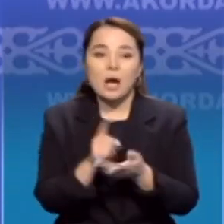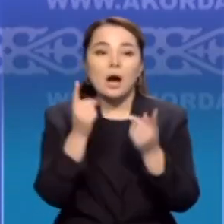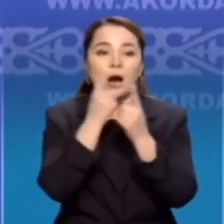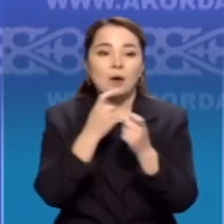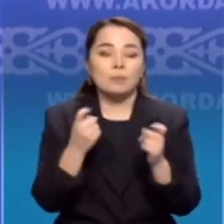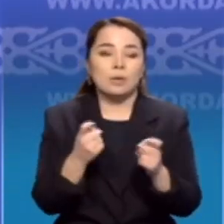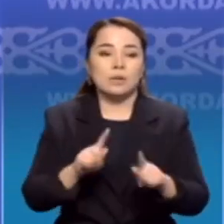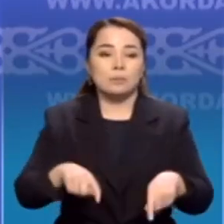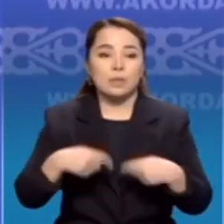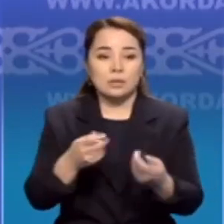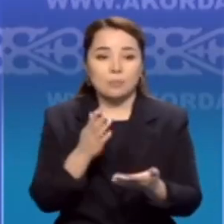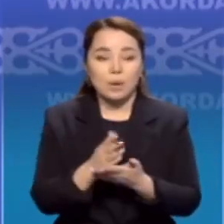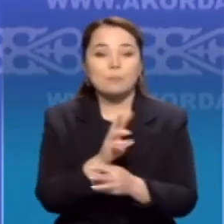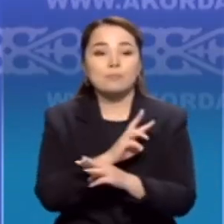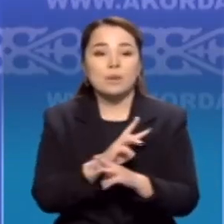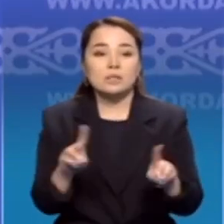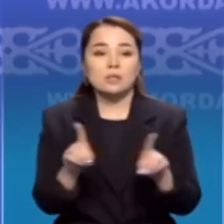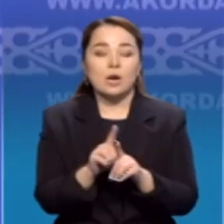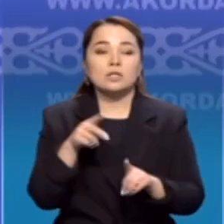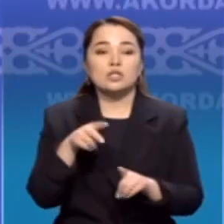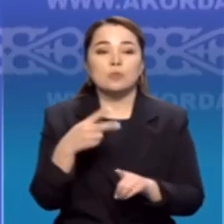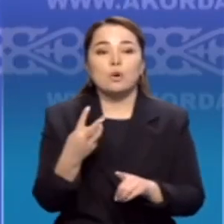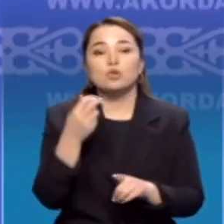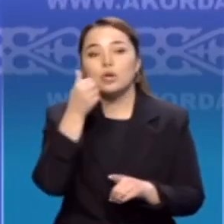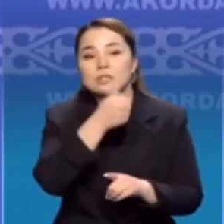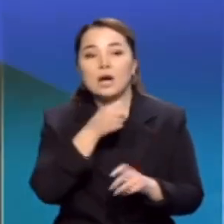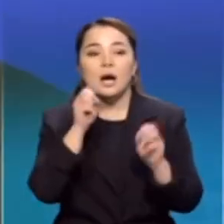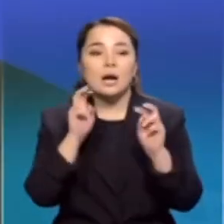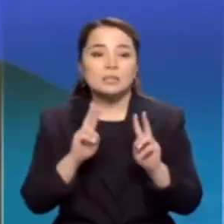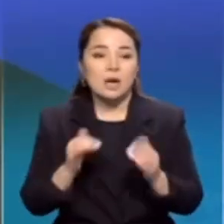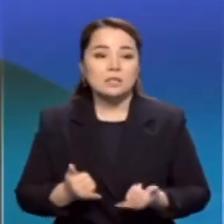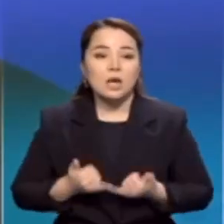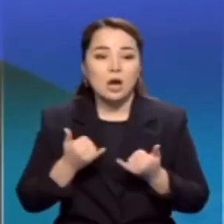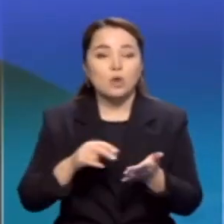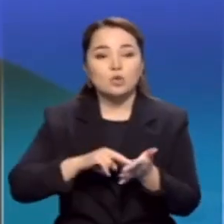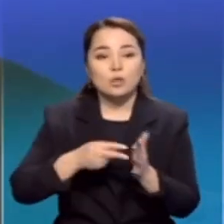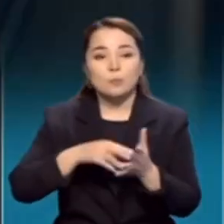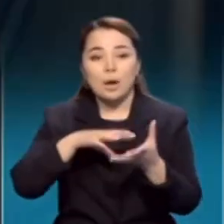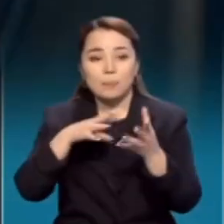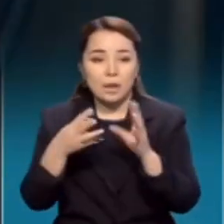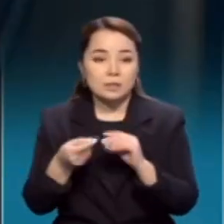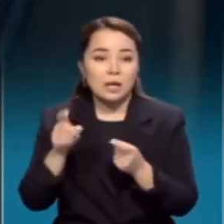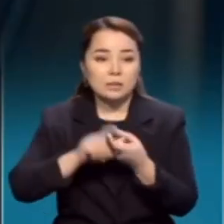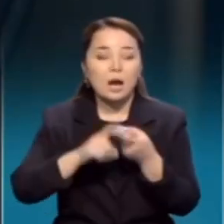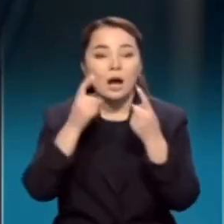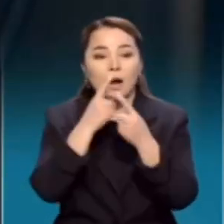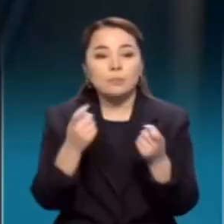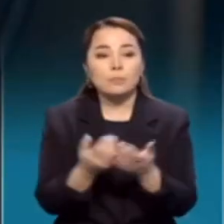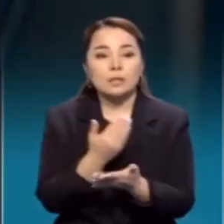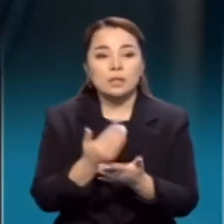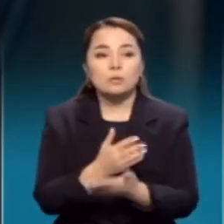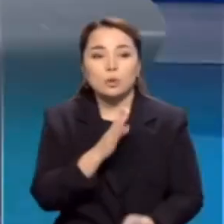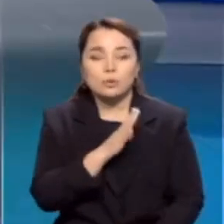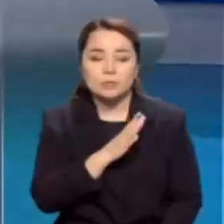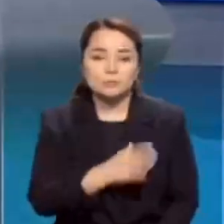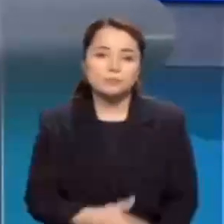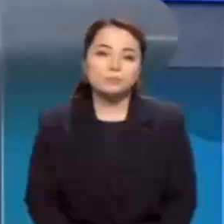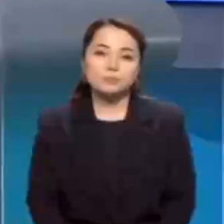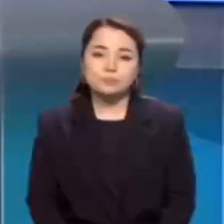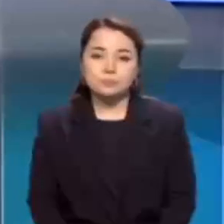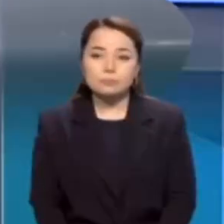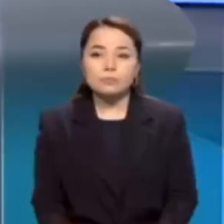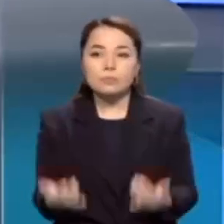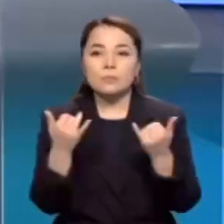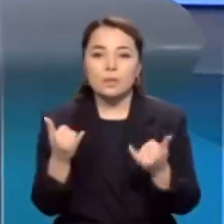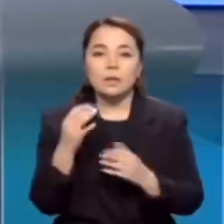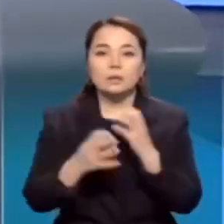Және де министрліктің 2023 жылға арналған жоспарлары туралы хабардар еттім. Ал